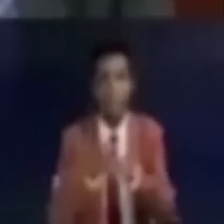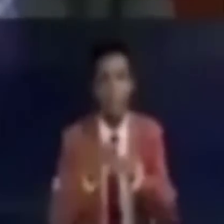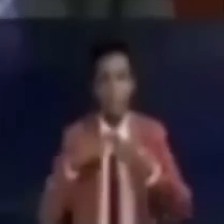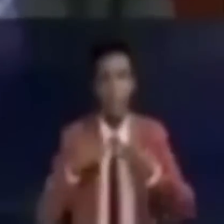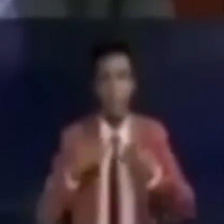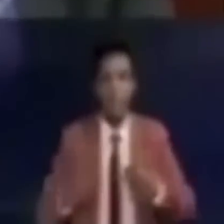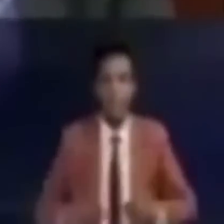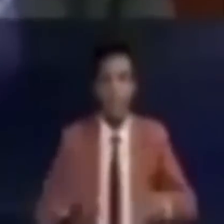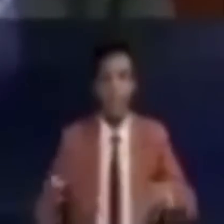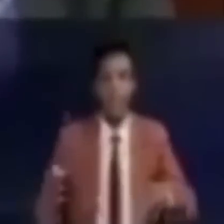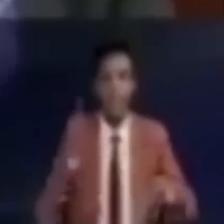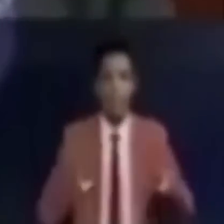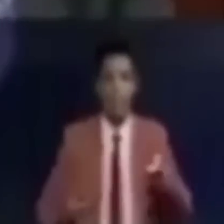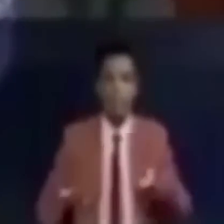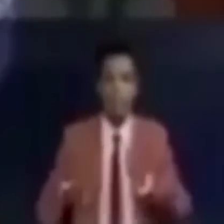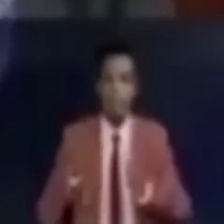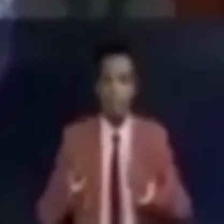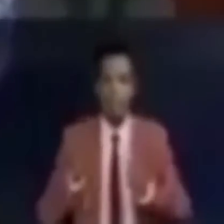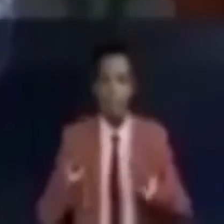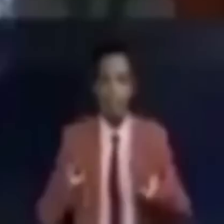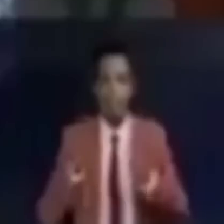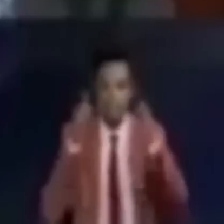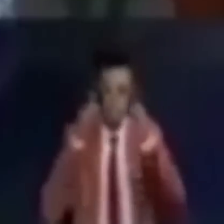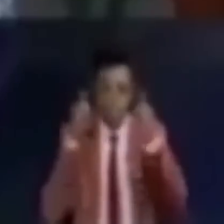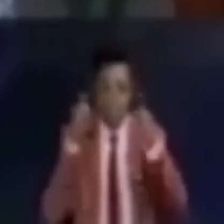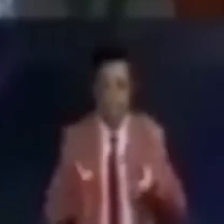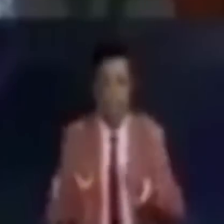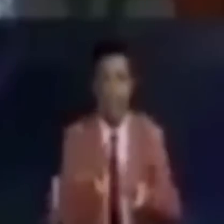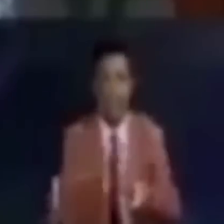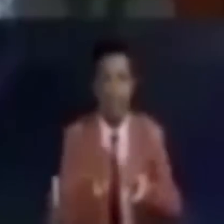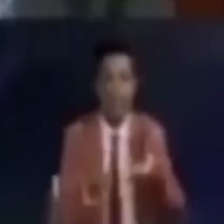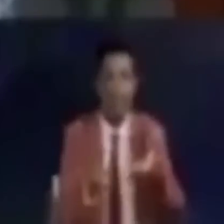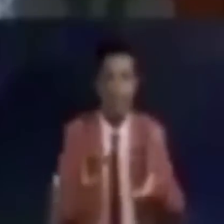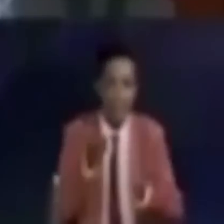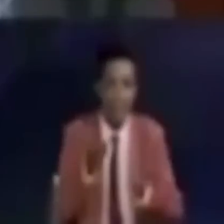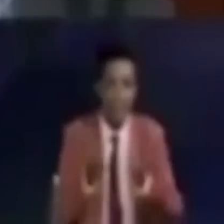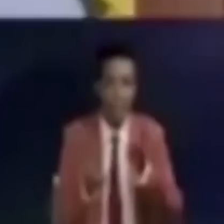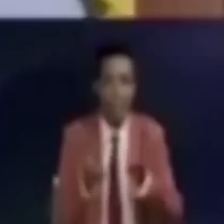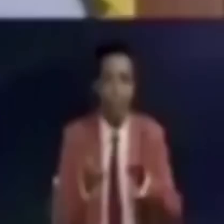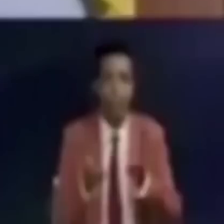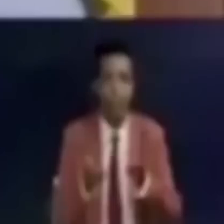ህብረተሰቡን ወደ ተሳሳተ አቅጣጫ ምናልባትም